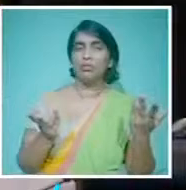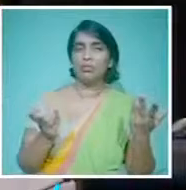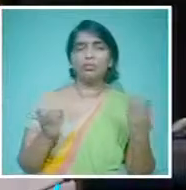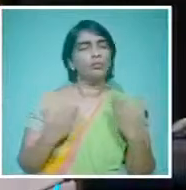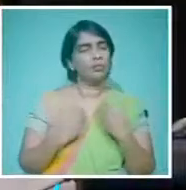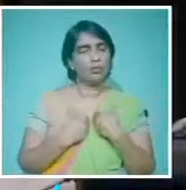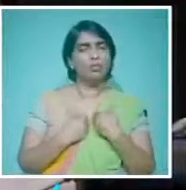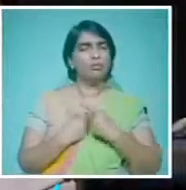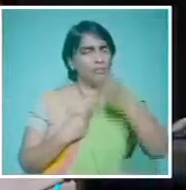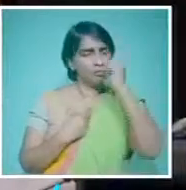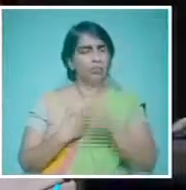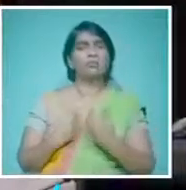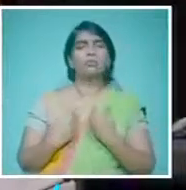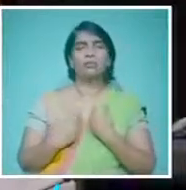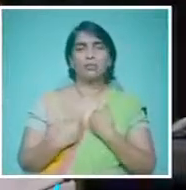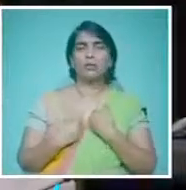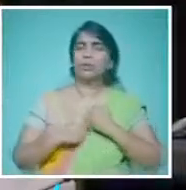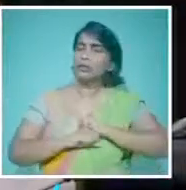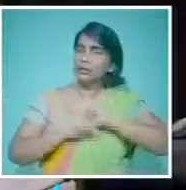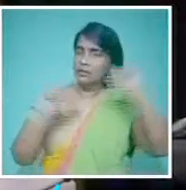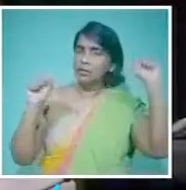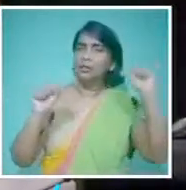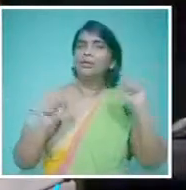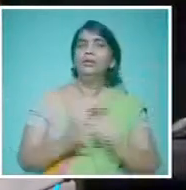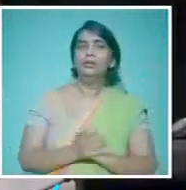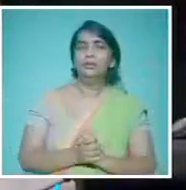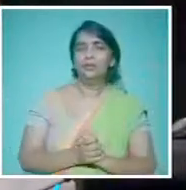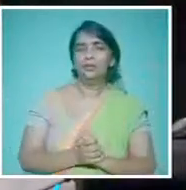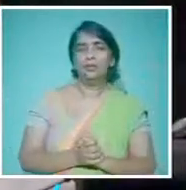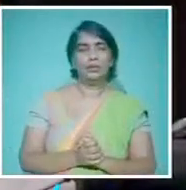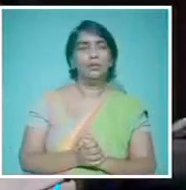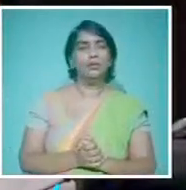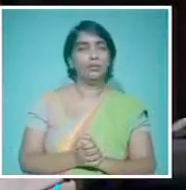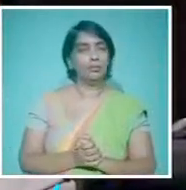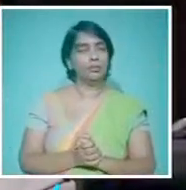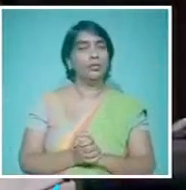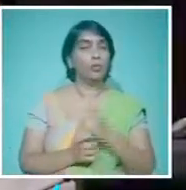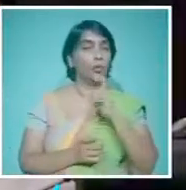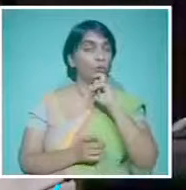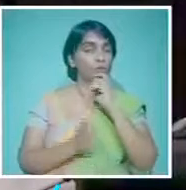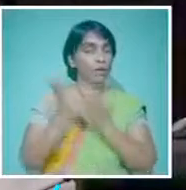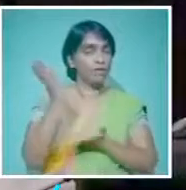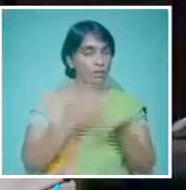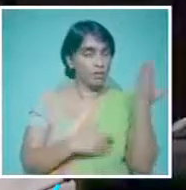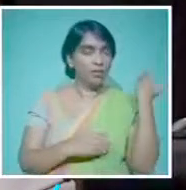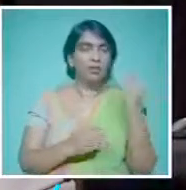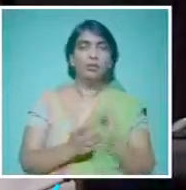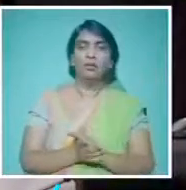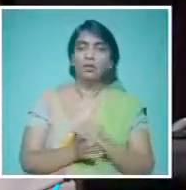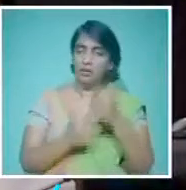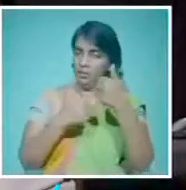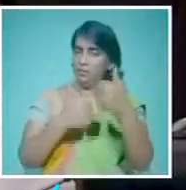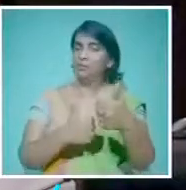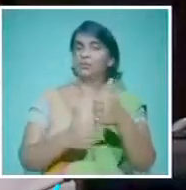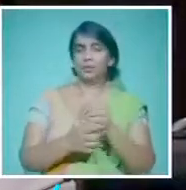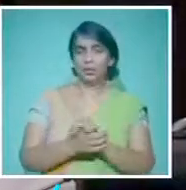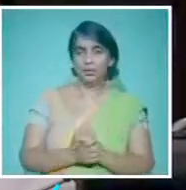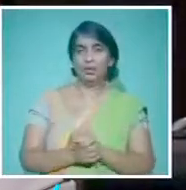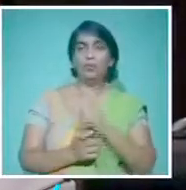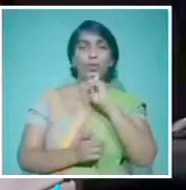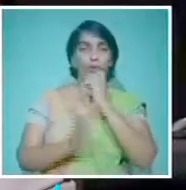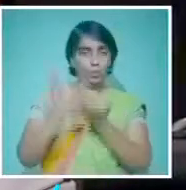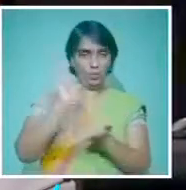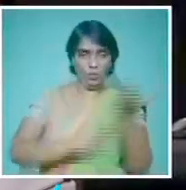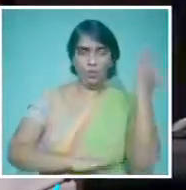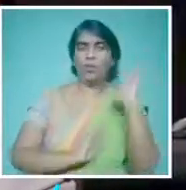api ani waring parat bahino, api adikarne reyano, buomondai, adikarne